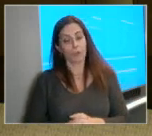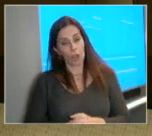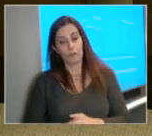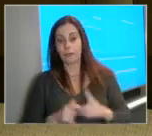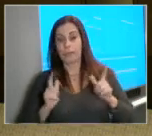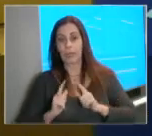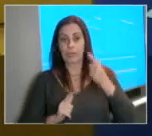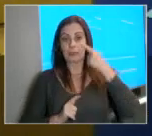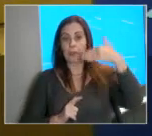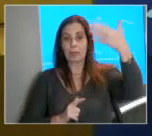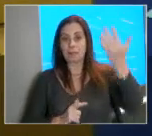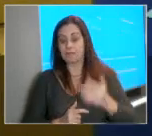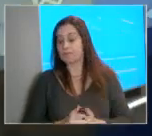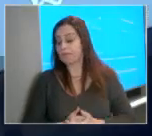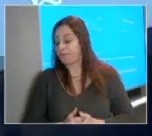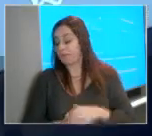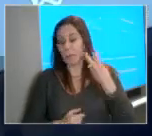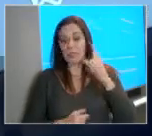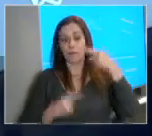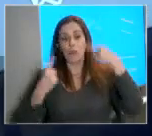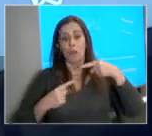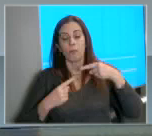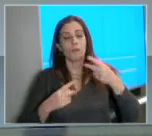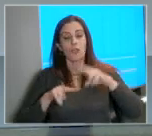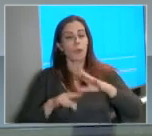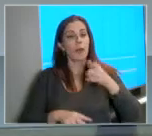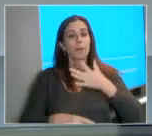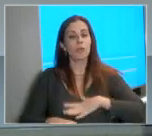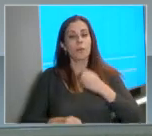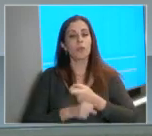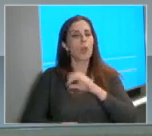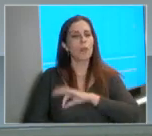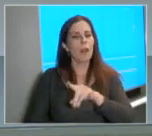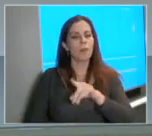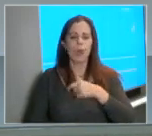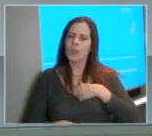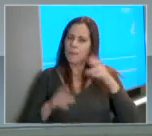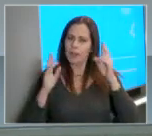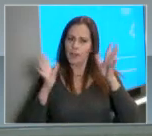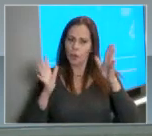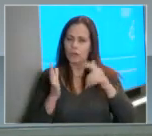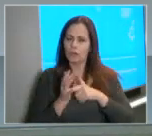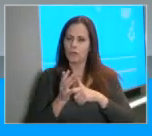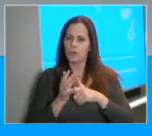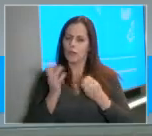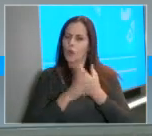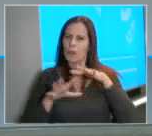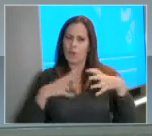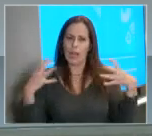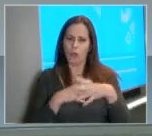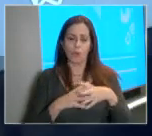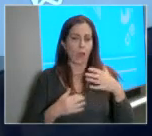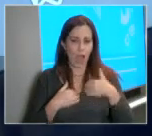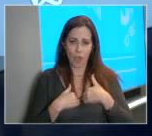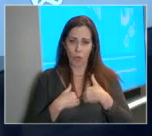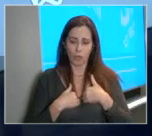טוב, נמתין ונראה. לאן זה הולך ב-21 הימים האלה? מה אתם מתכוונים לעשות? אנחנו מקווים מאוד שתקום פה ממשלת אחדות.